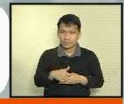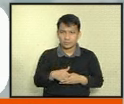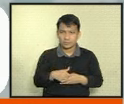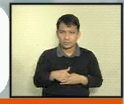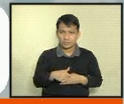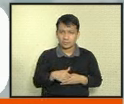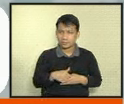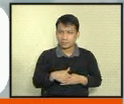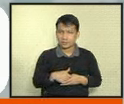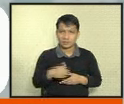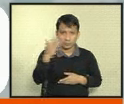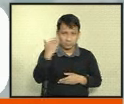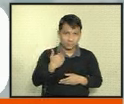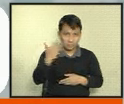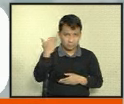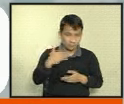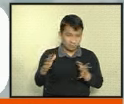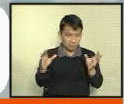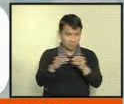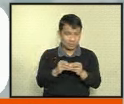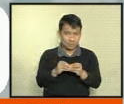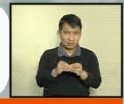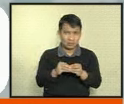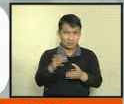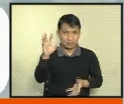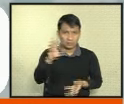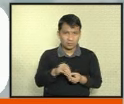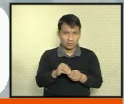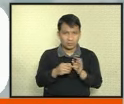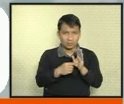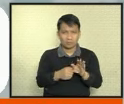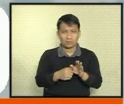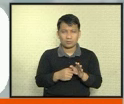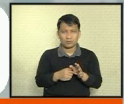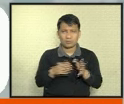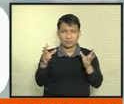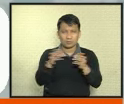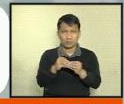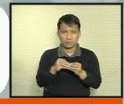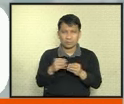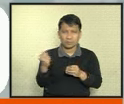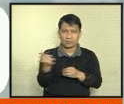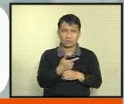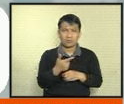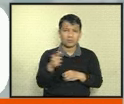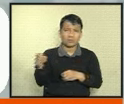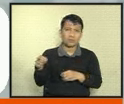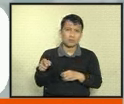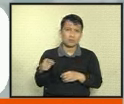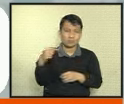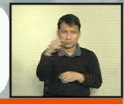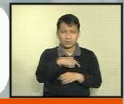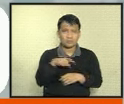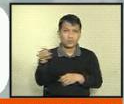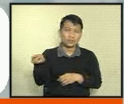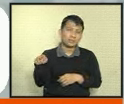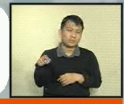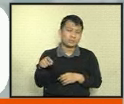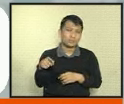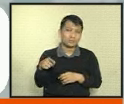Okay. Kulang-kulang. Kung ito total ko po yun, kay pera, kung isusuma ko lahat ng panluloko at